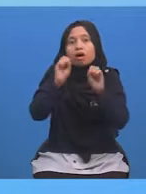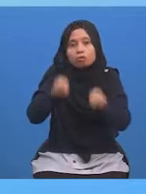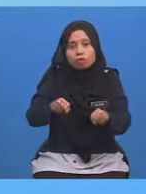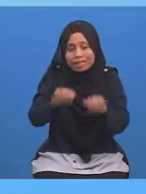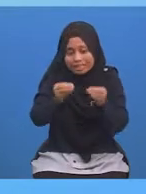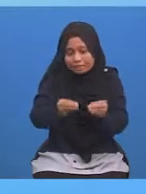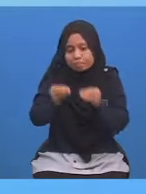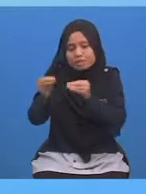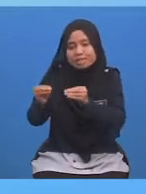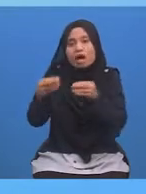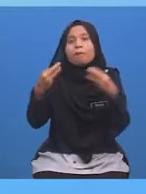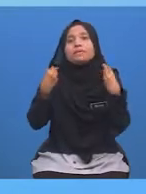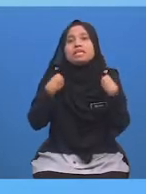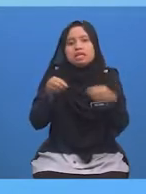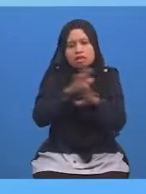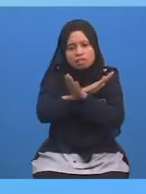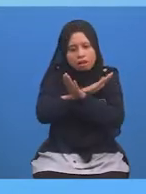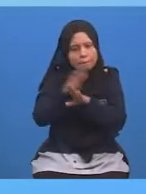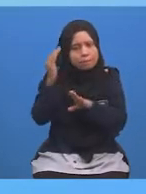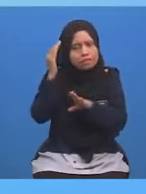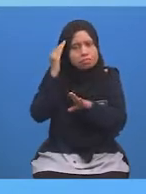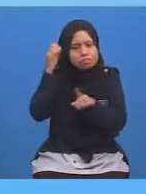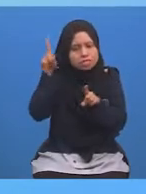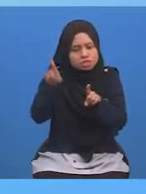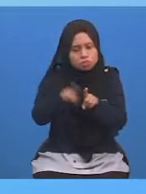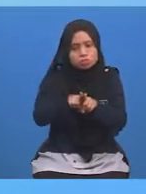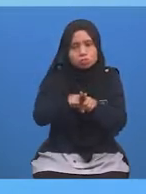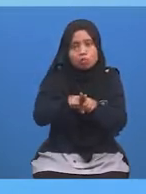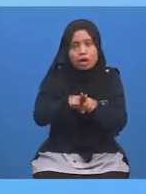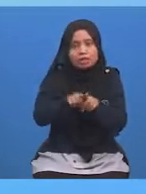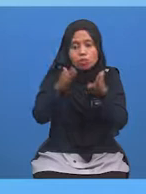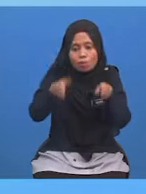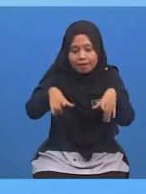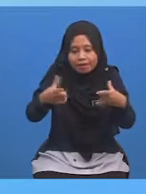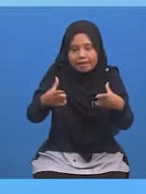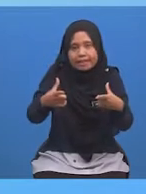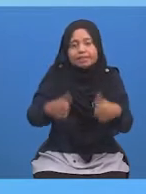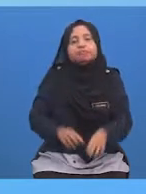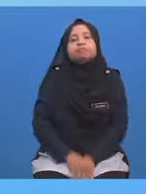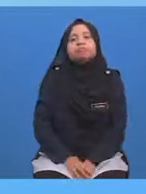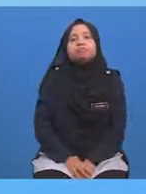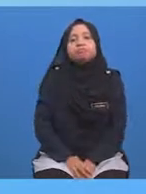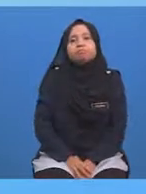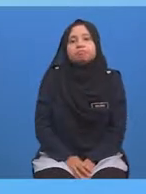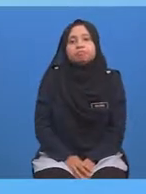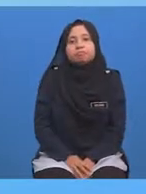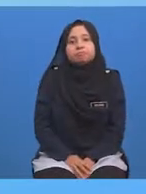boleh dipindah milik tanpa persetujuan pemegang-pemegang saham yang